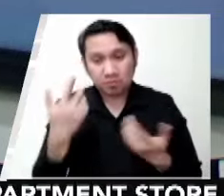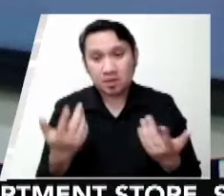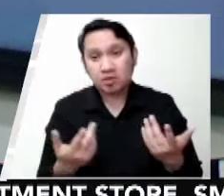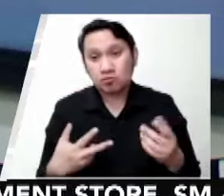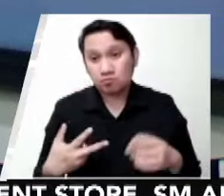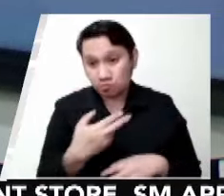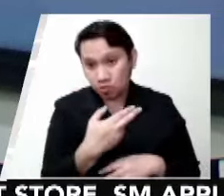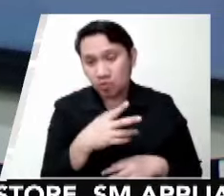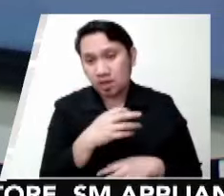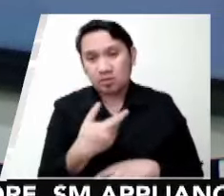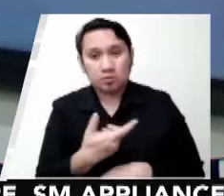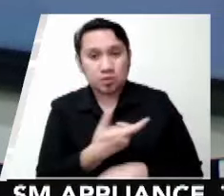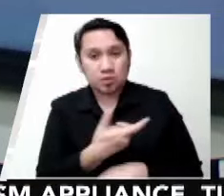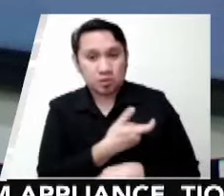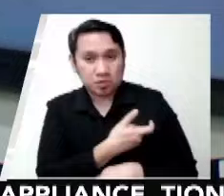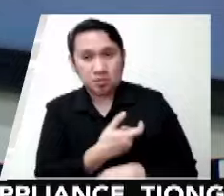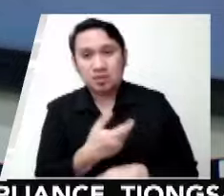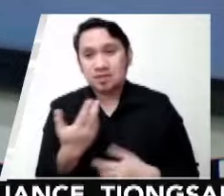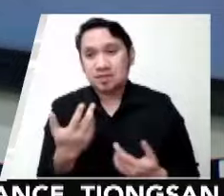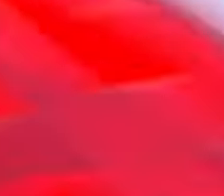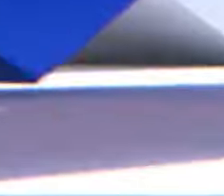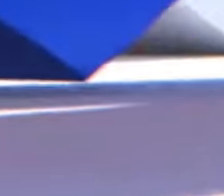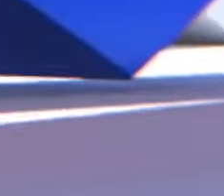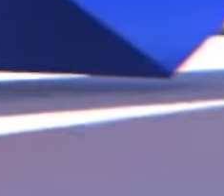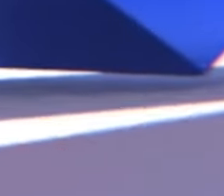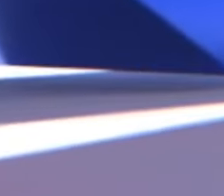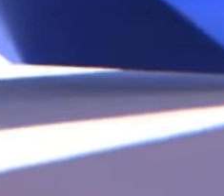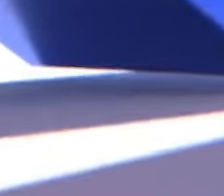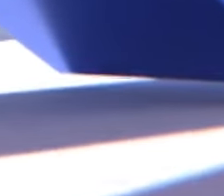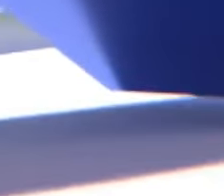rabies. Nakatutok si Dano Tingkungko.